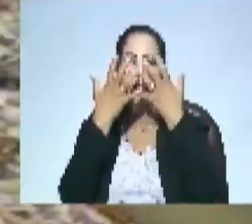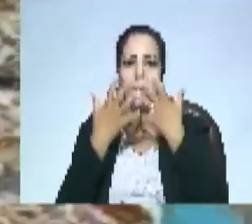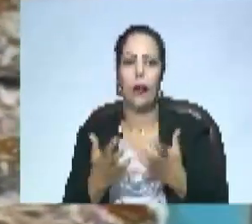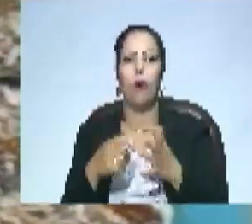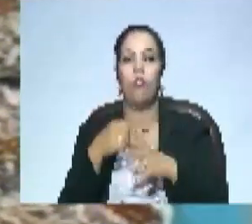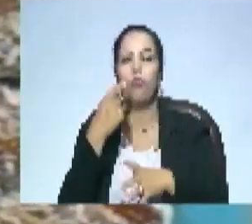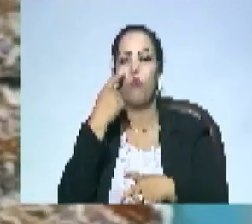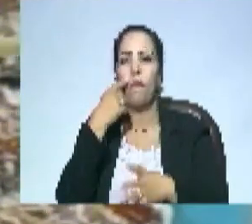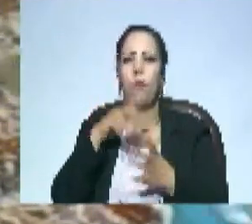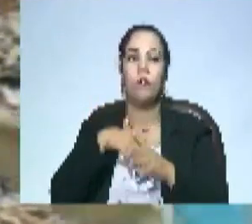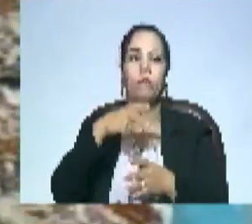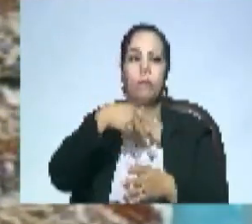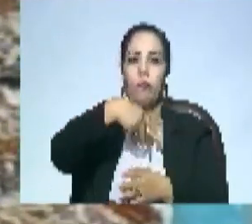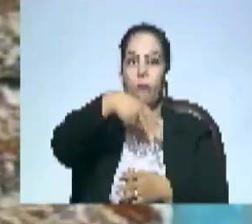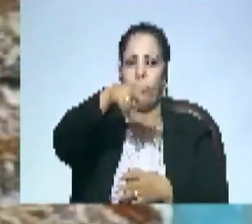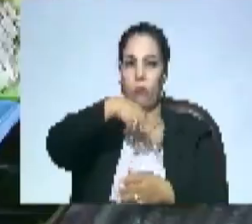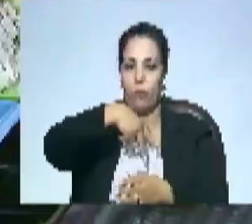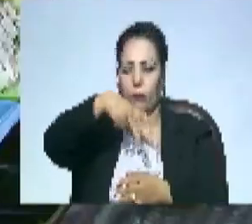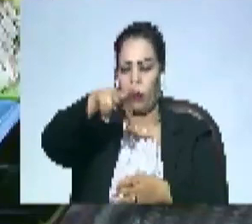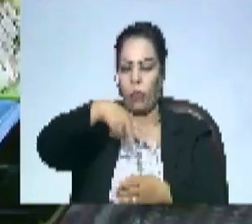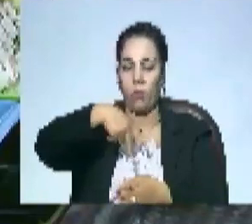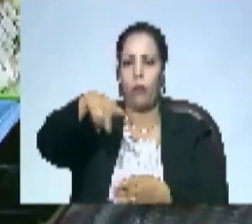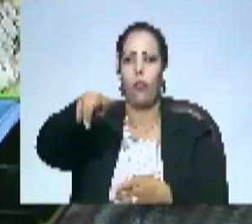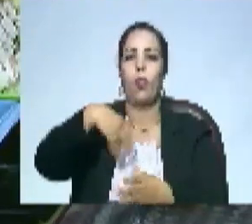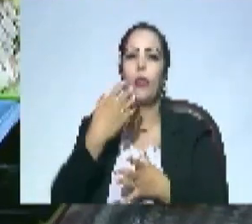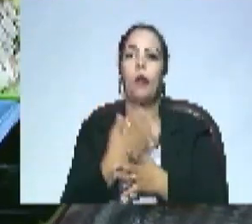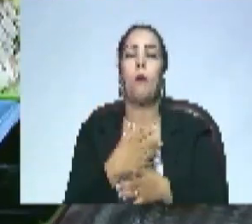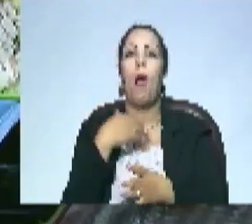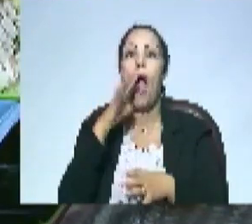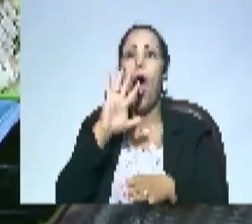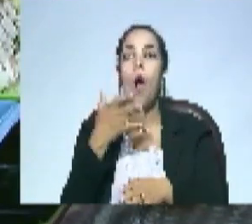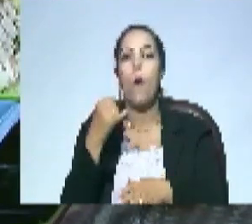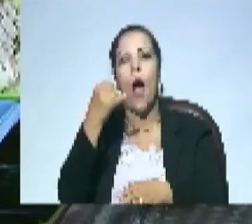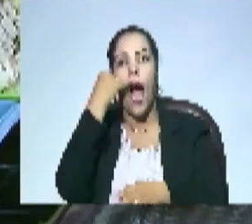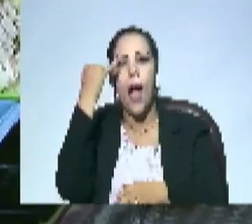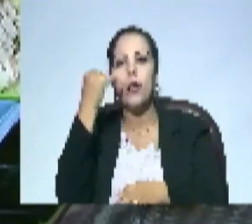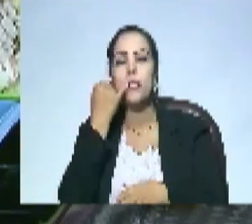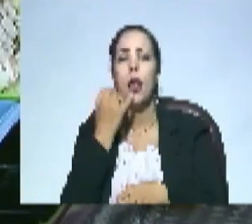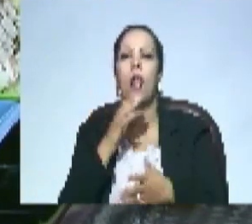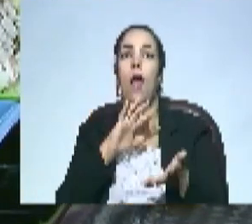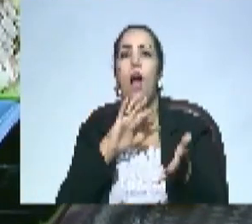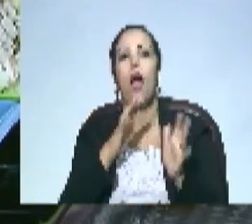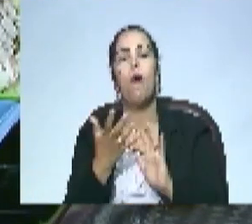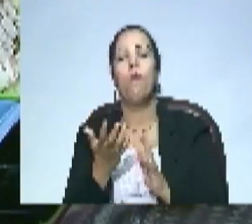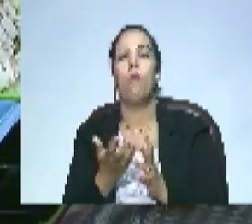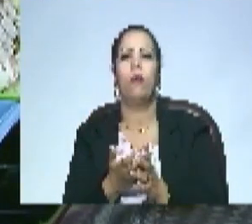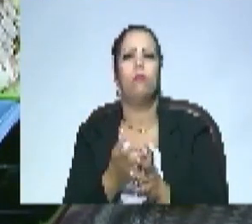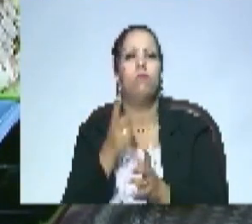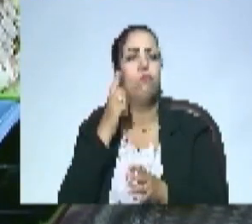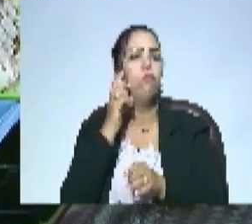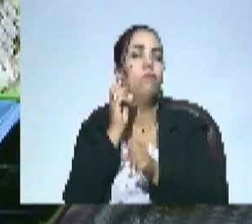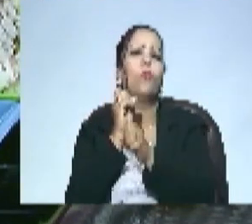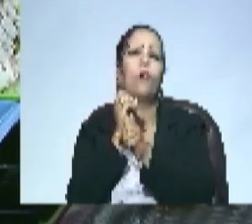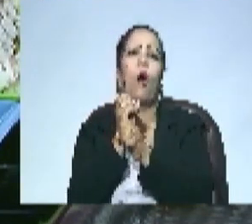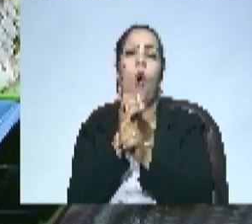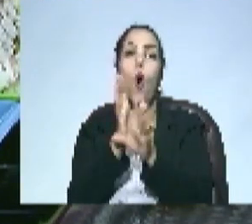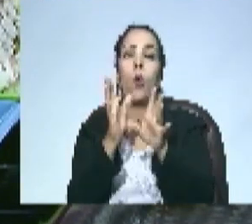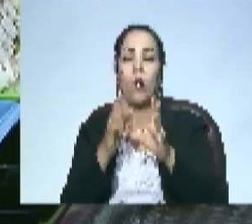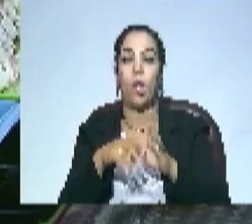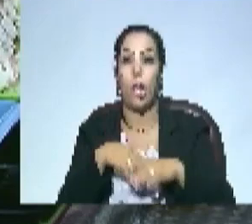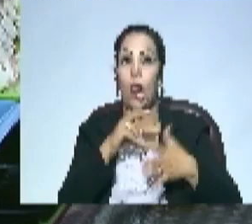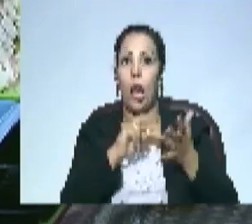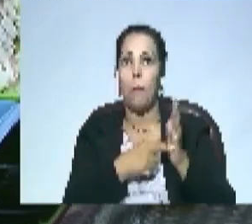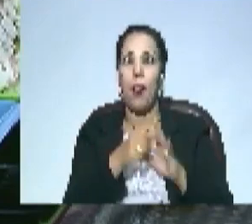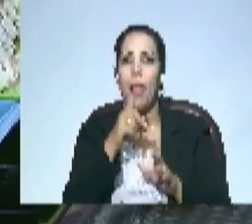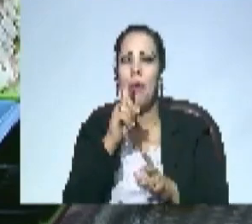فاتت ممكن نعمل كده او نحط عسل نحط عسل يعني اه اللي بيعمل